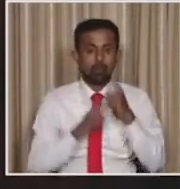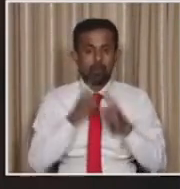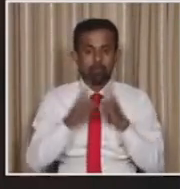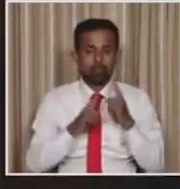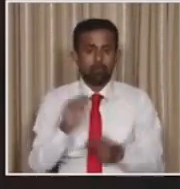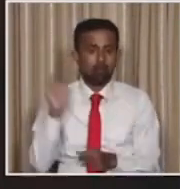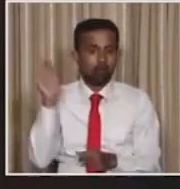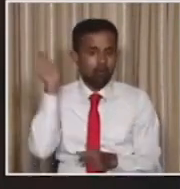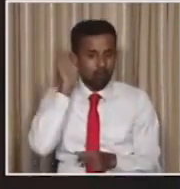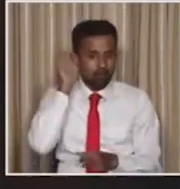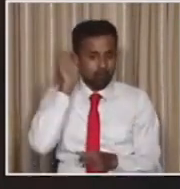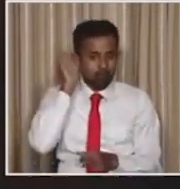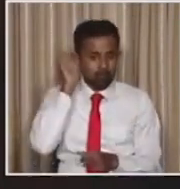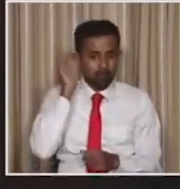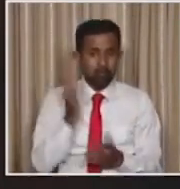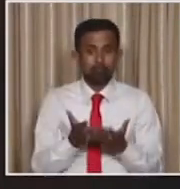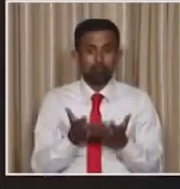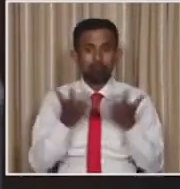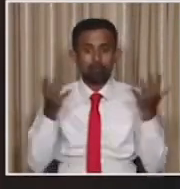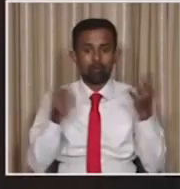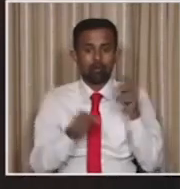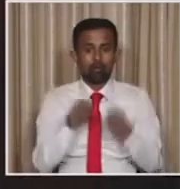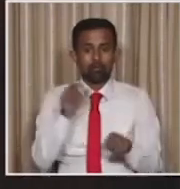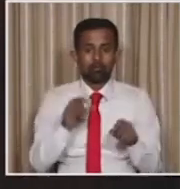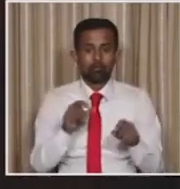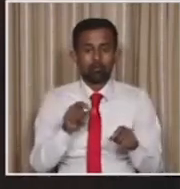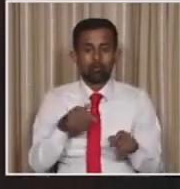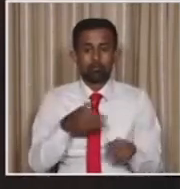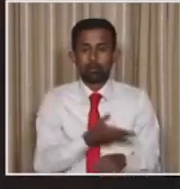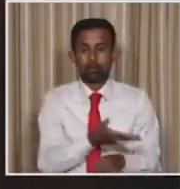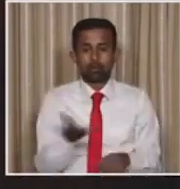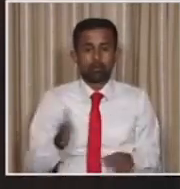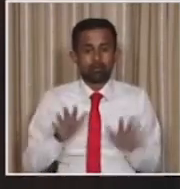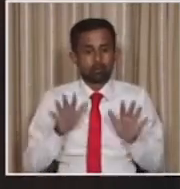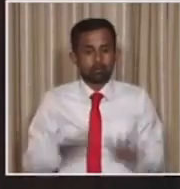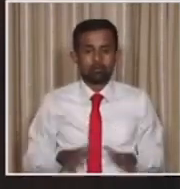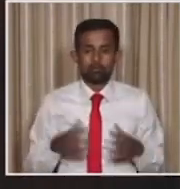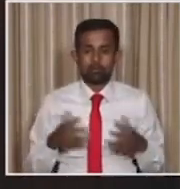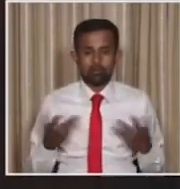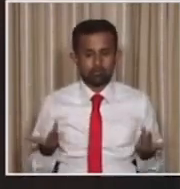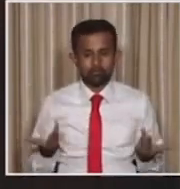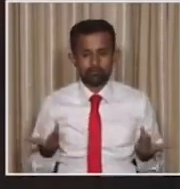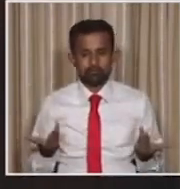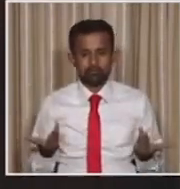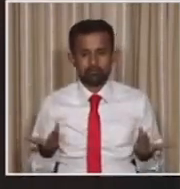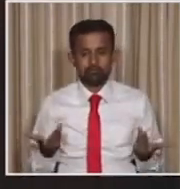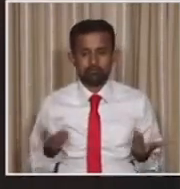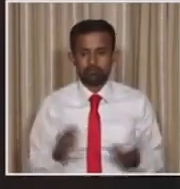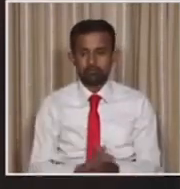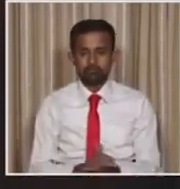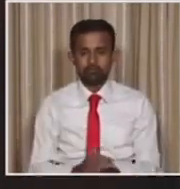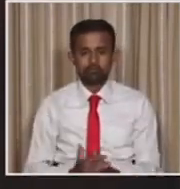අහගෙන ඉන්න වැඩි පිරිසක් මේ සභා ගර්භයේ රැඳී හිටින්නෙත් නැහැ.